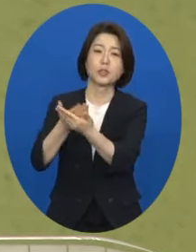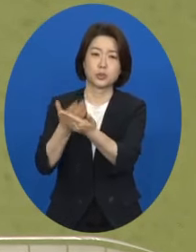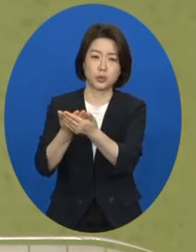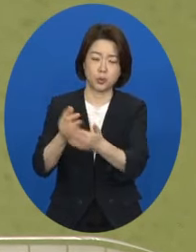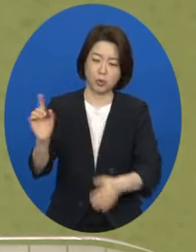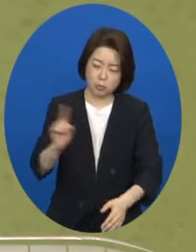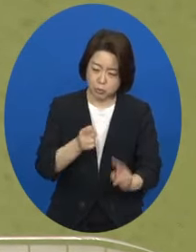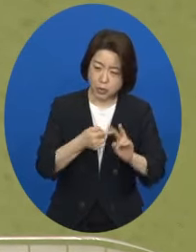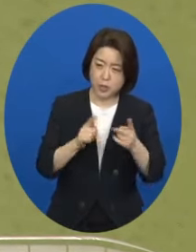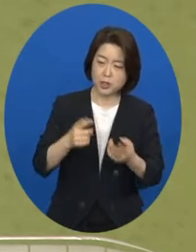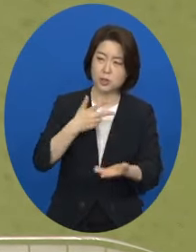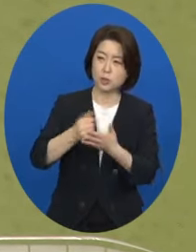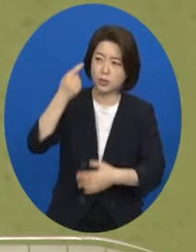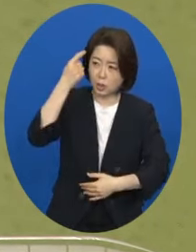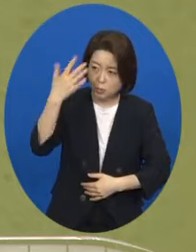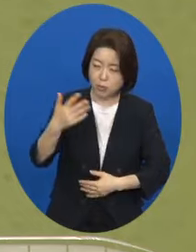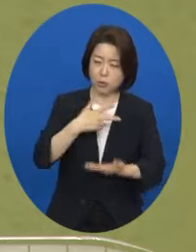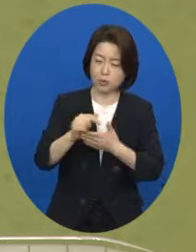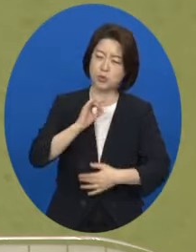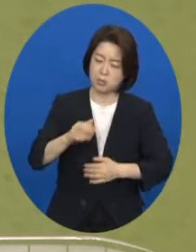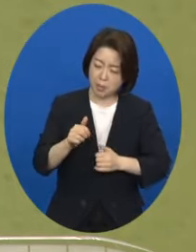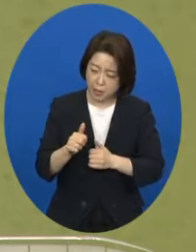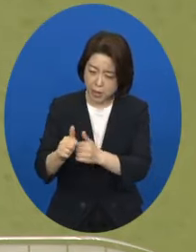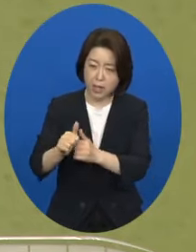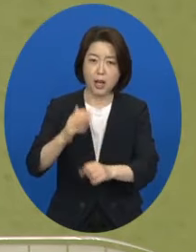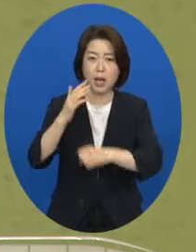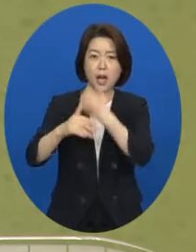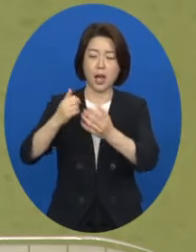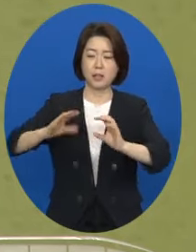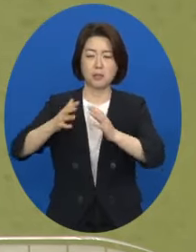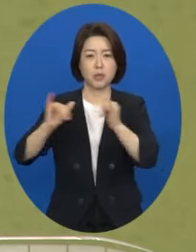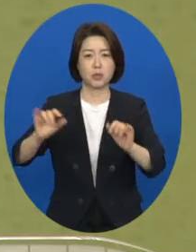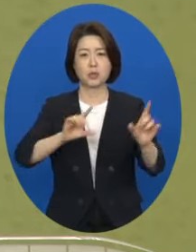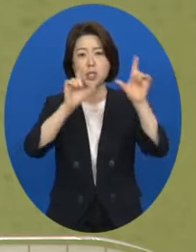묻고 주님만 따라가는 하나님의 백성으로 살아갈